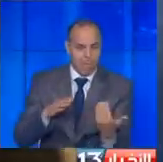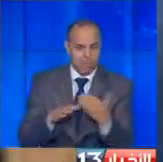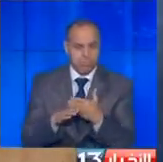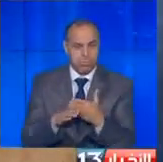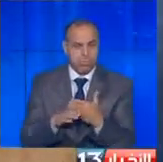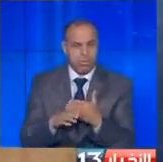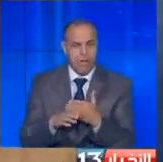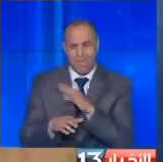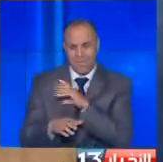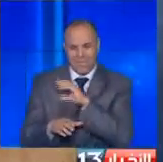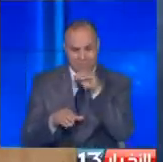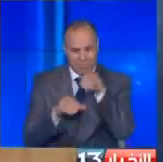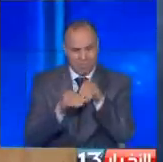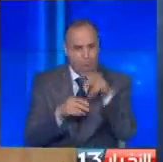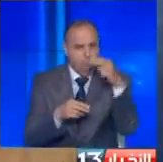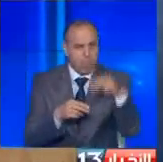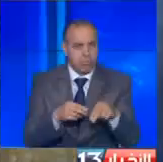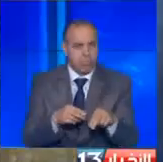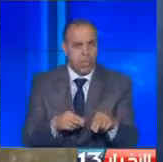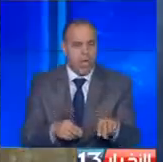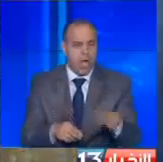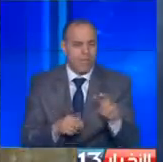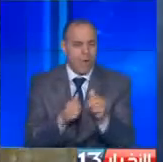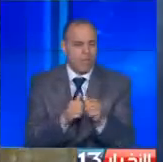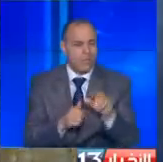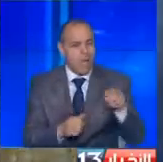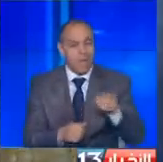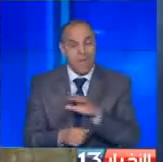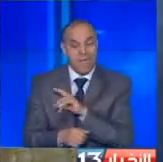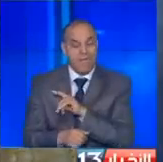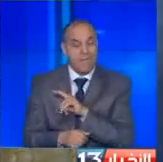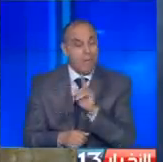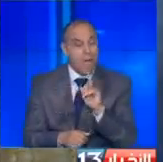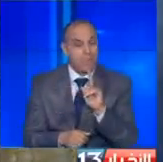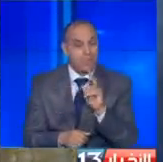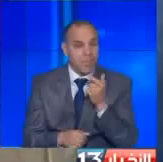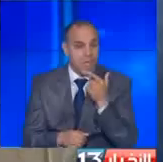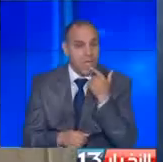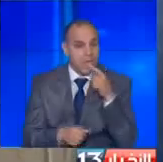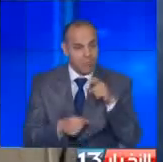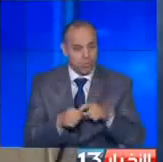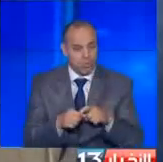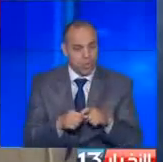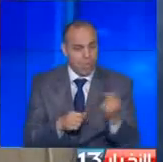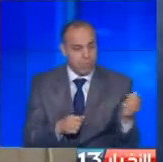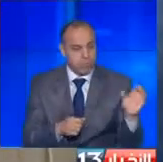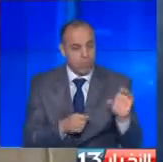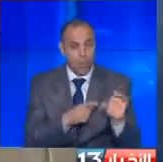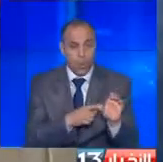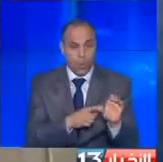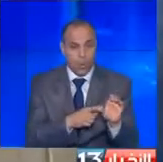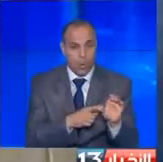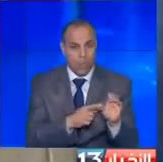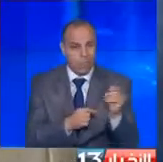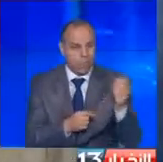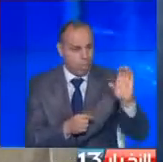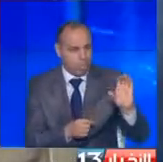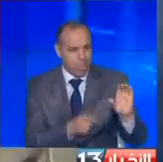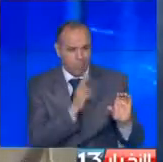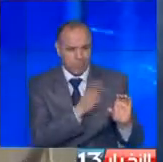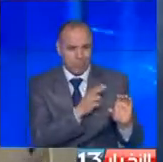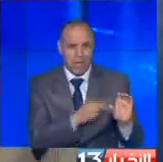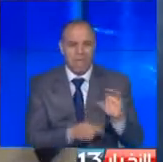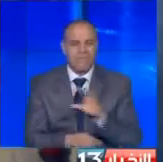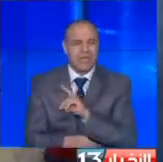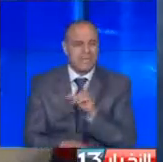دخول فلسطين إلى المنظمة عام 2011 و2000 وعلقت مساهماتها المالية في ميزانيتها منذ ذلك